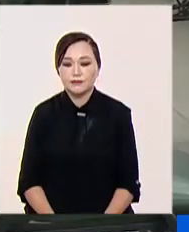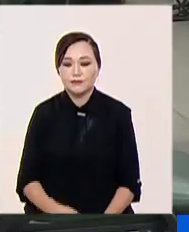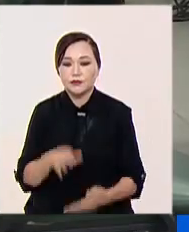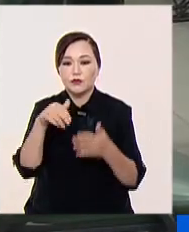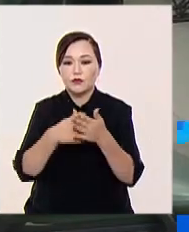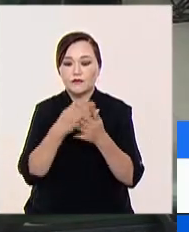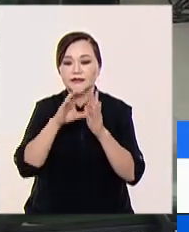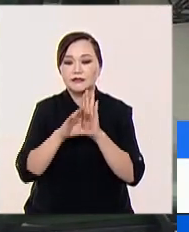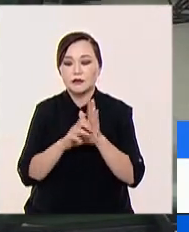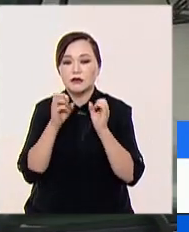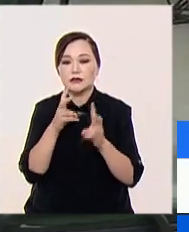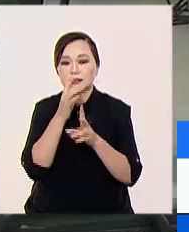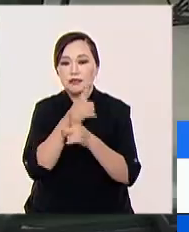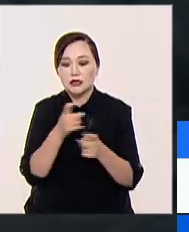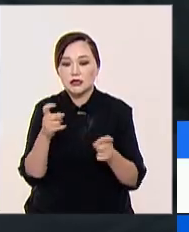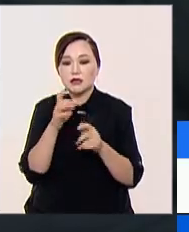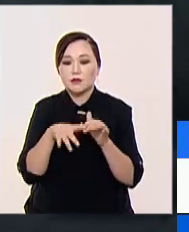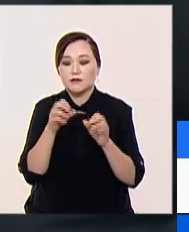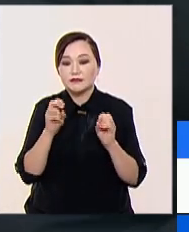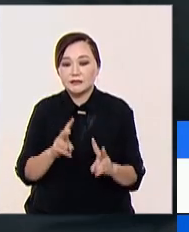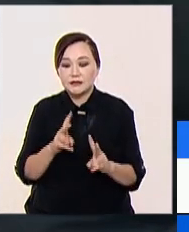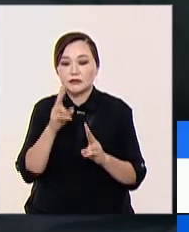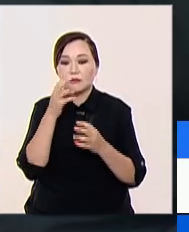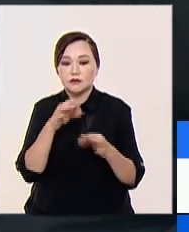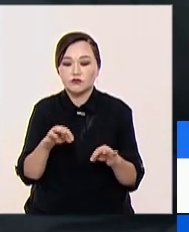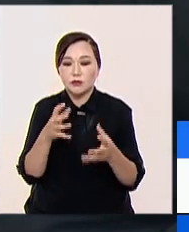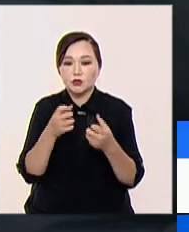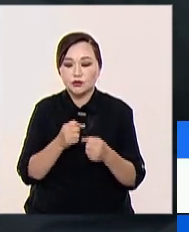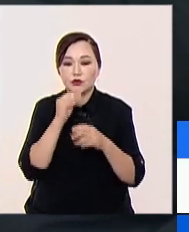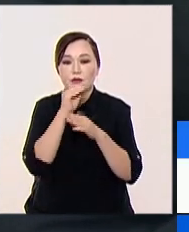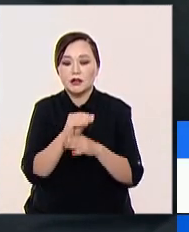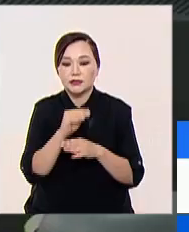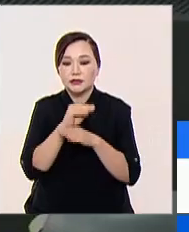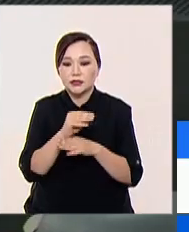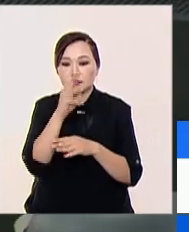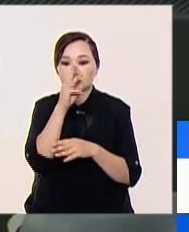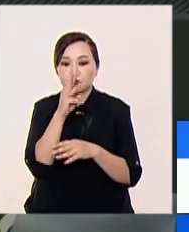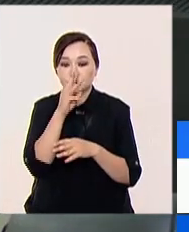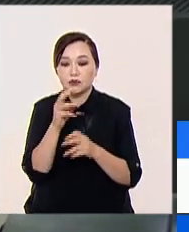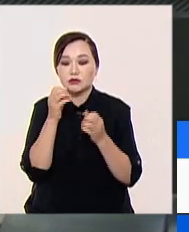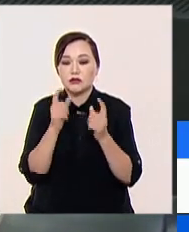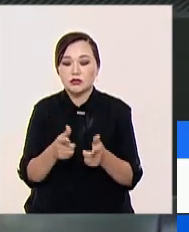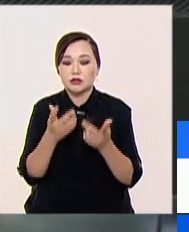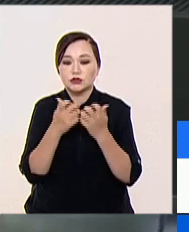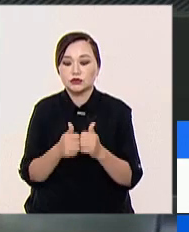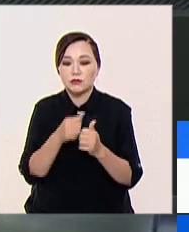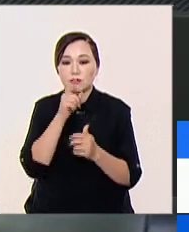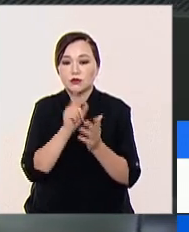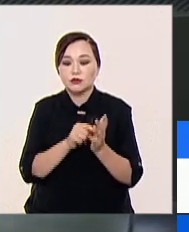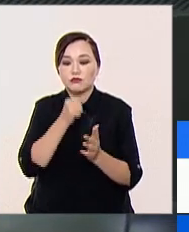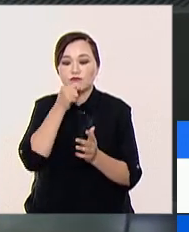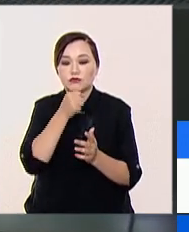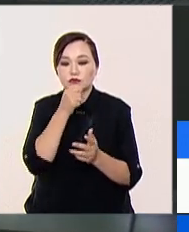Новая система, как утверждают профильные специалисты, позволит получать дополнительные надбавки. Согласно расчетам, по достижении пенсионного